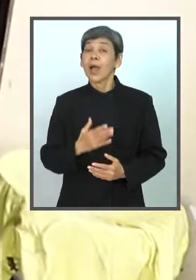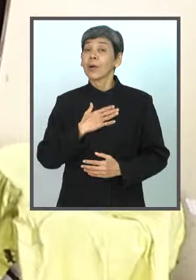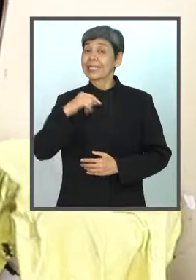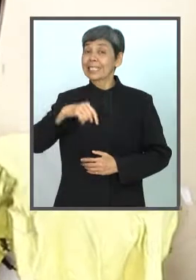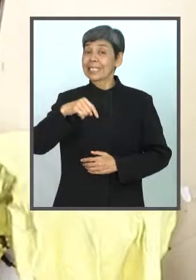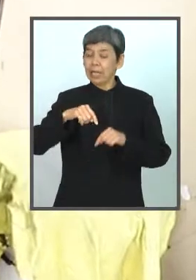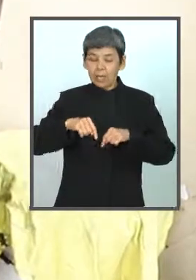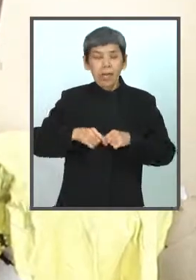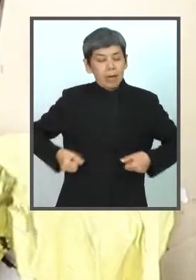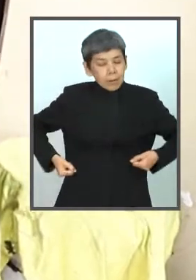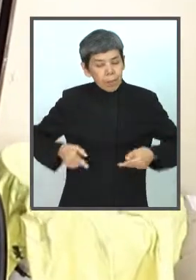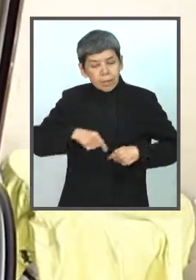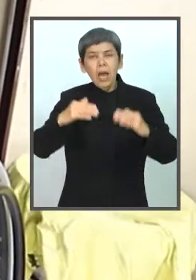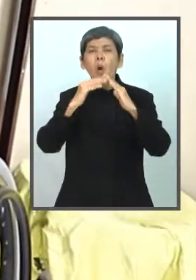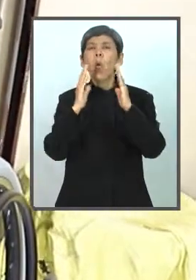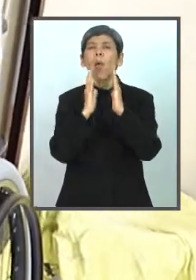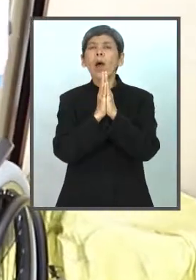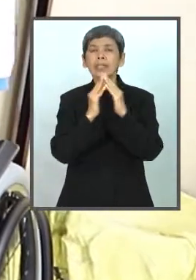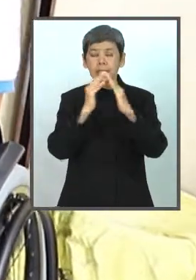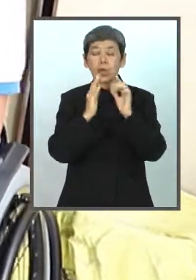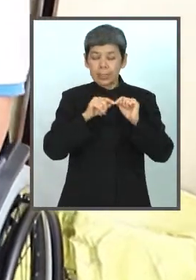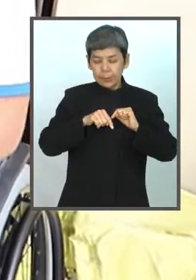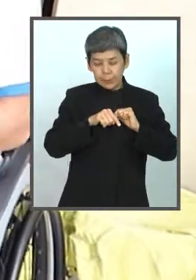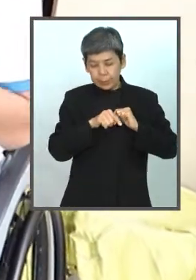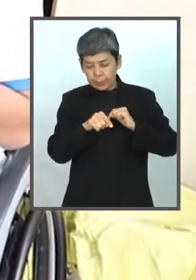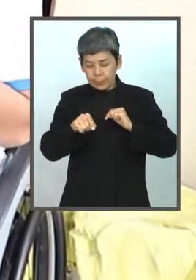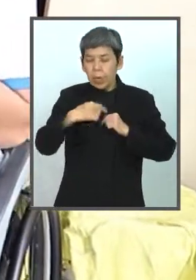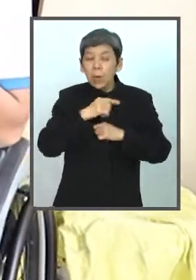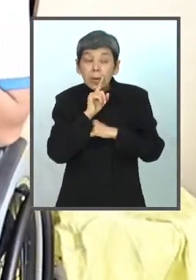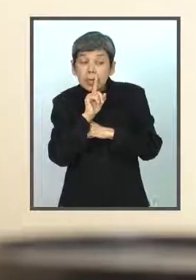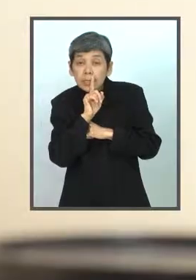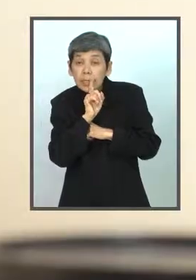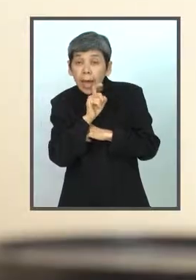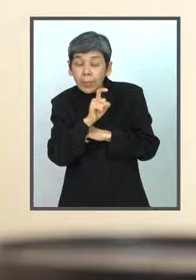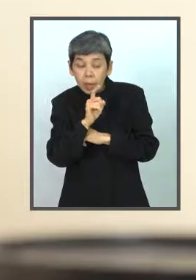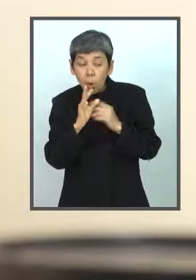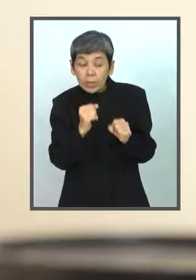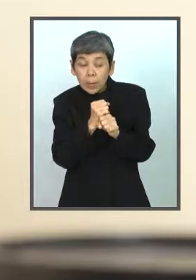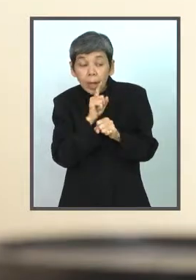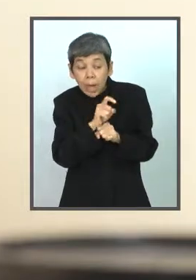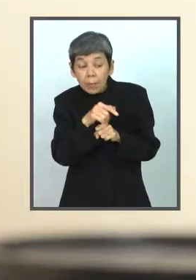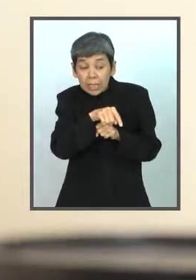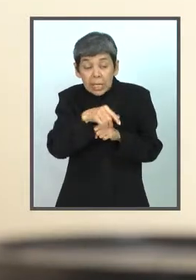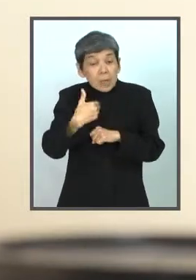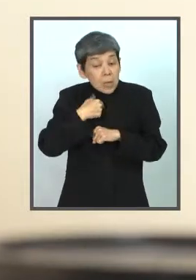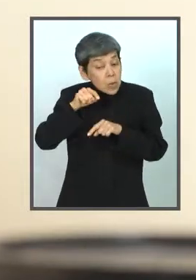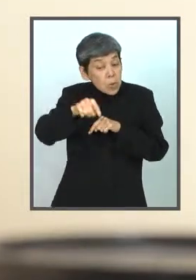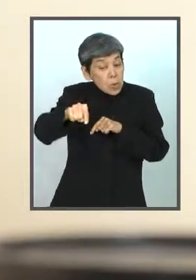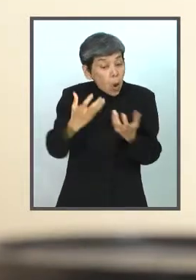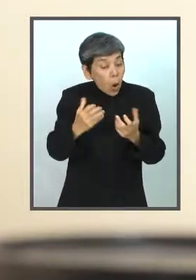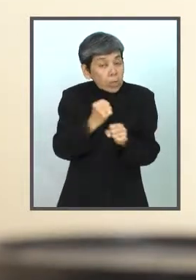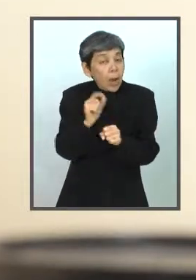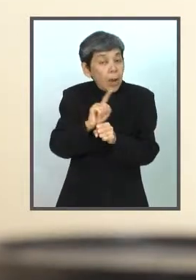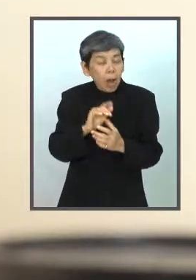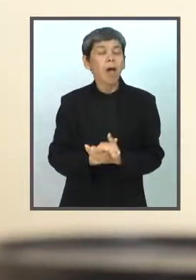ทางเข้ามาก็จะเป็นวัดนะครับวัดปราสาทผมก็ได้สอบถามเจ้าหน้าที่ข้างหน้านะฮะว่าข้างในเนี่ยเขาผลิตอะ